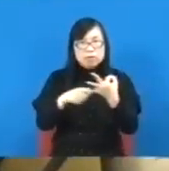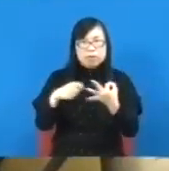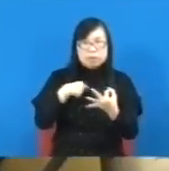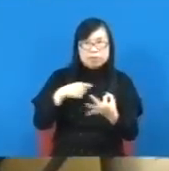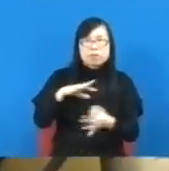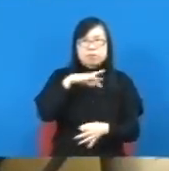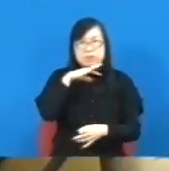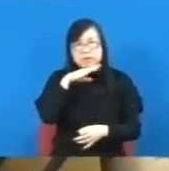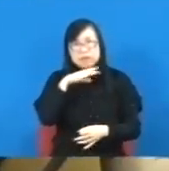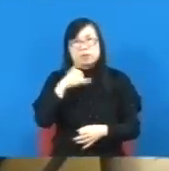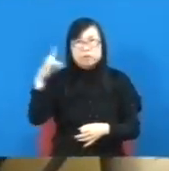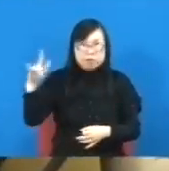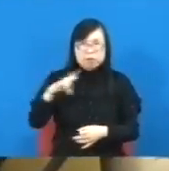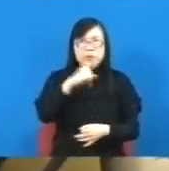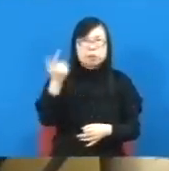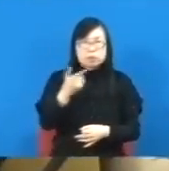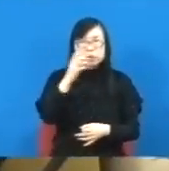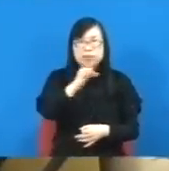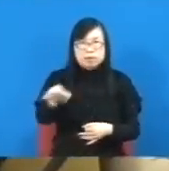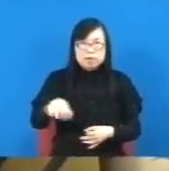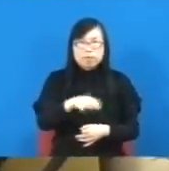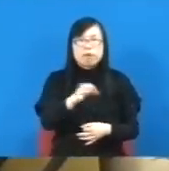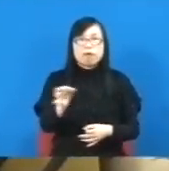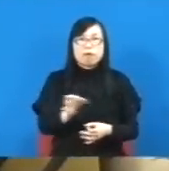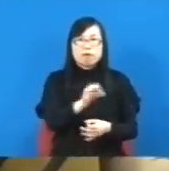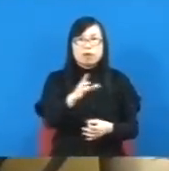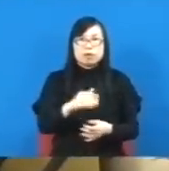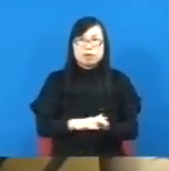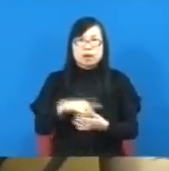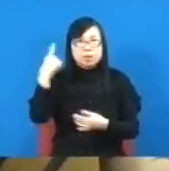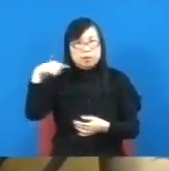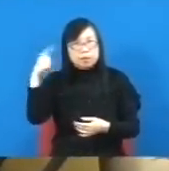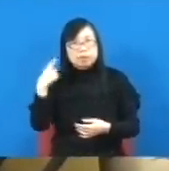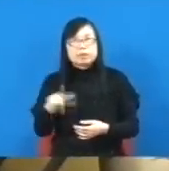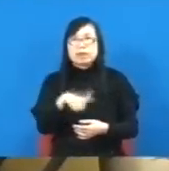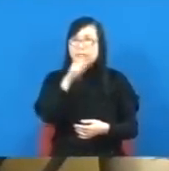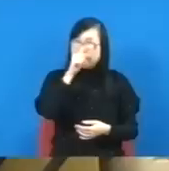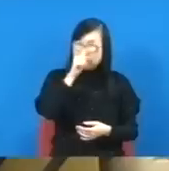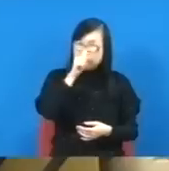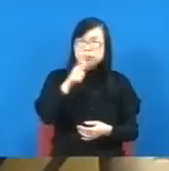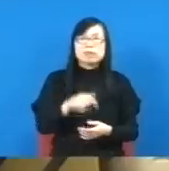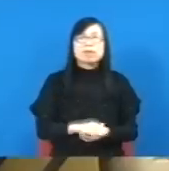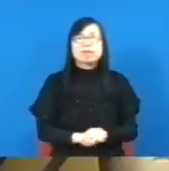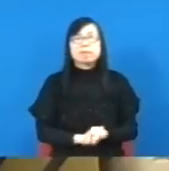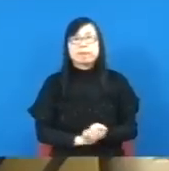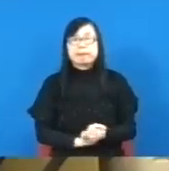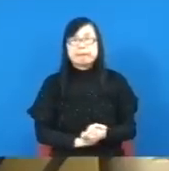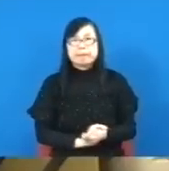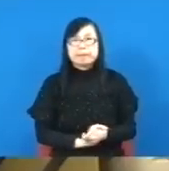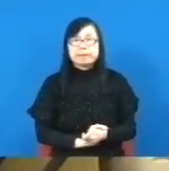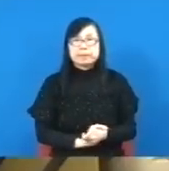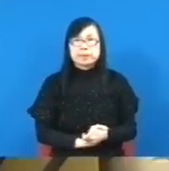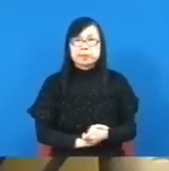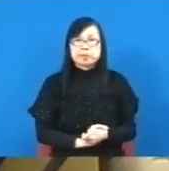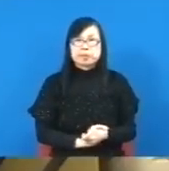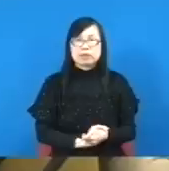假地個好多地方㗎、啊，我個莫斯科，我喺美國，係咪啊？咁呢個當然係，亦都有一